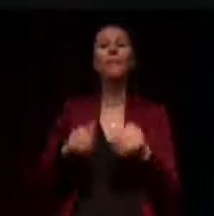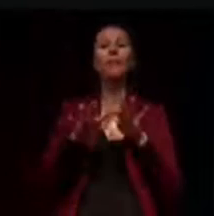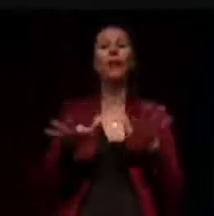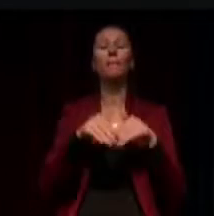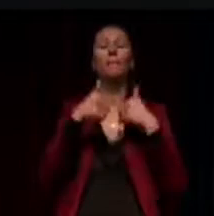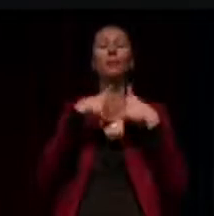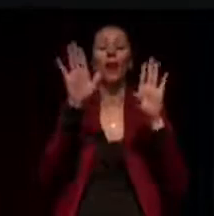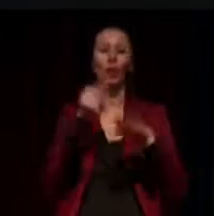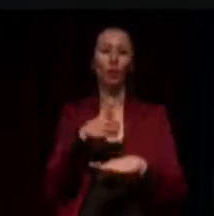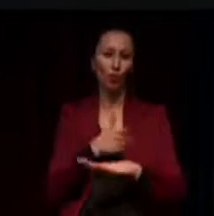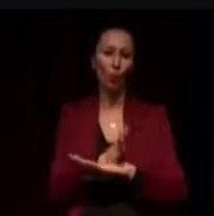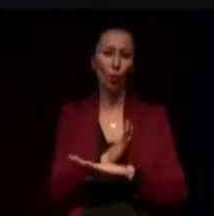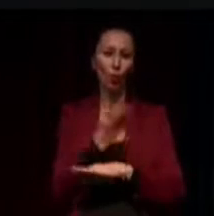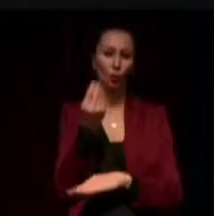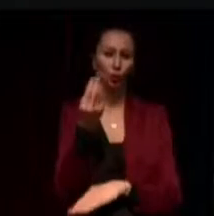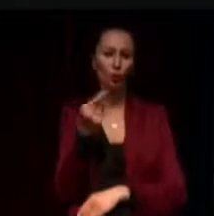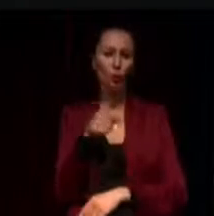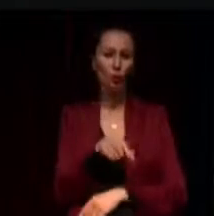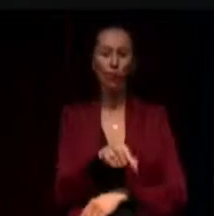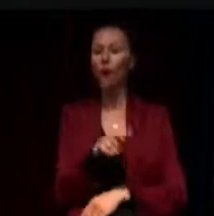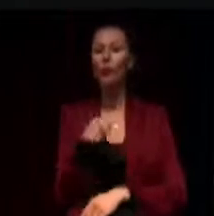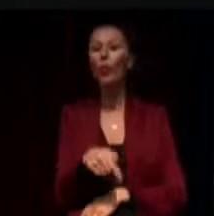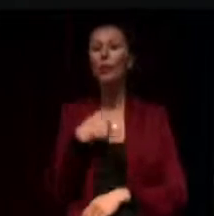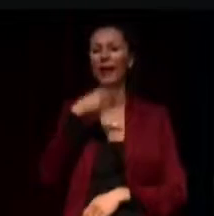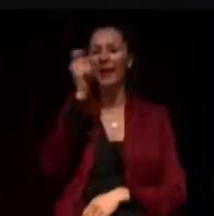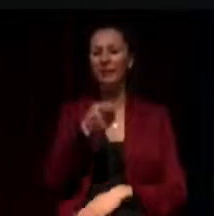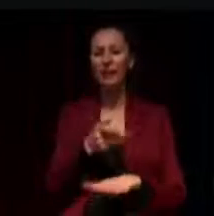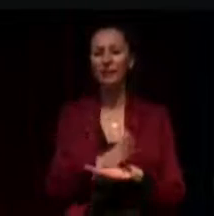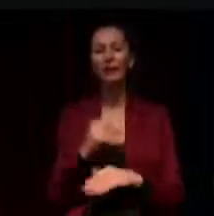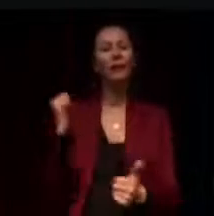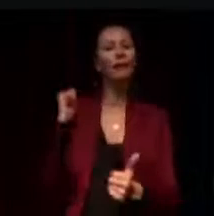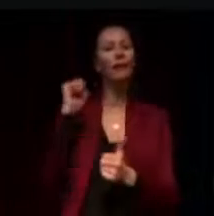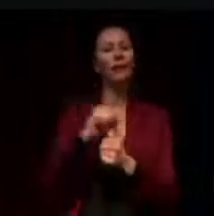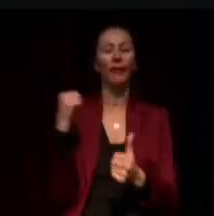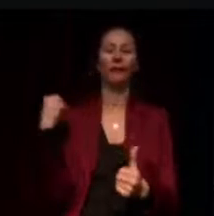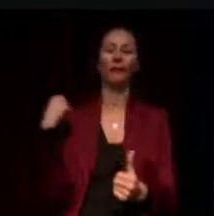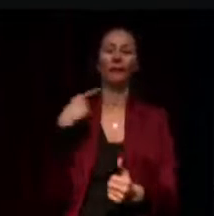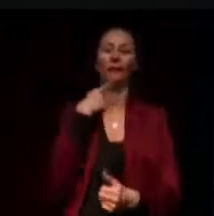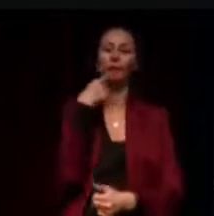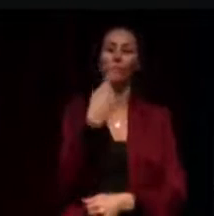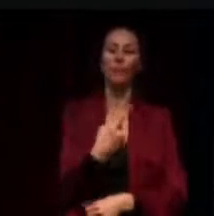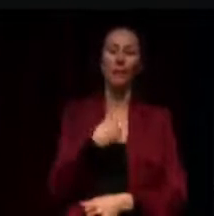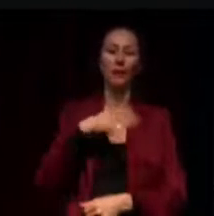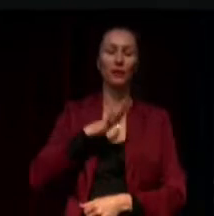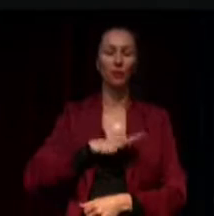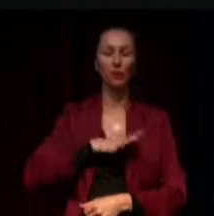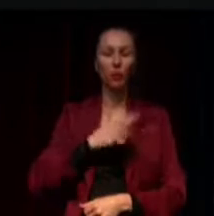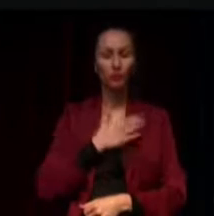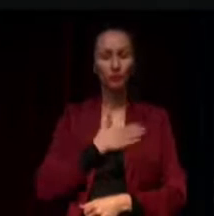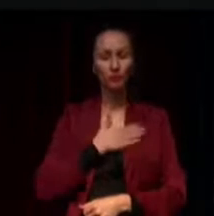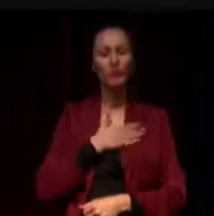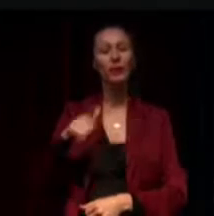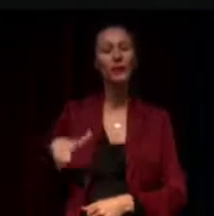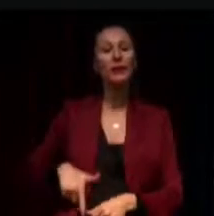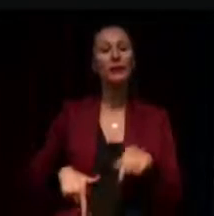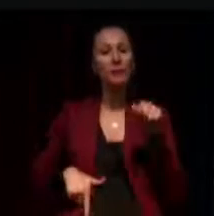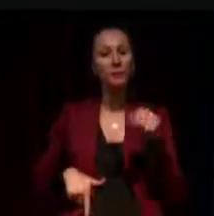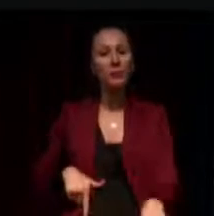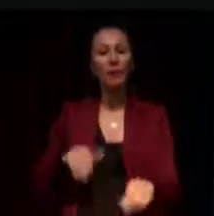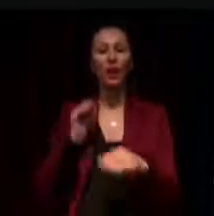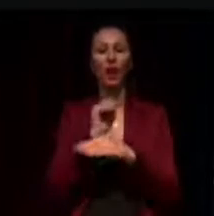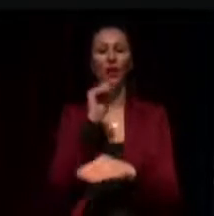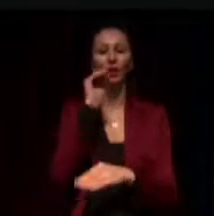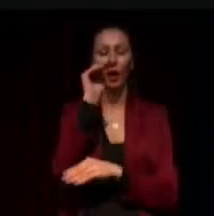çok doğru. Burada ben esasında yine tekrarlamak istiyorum. İzmir'de